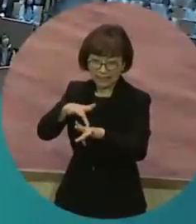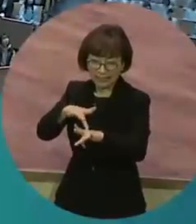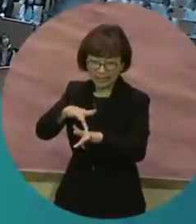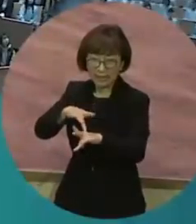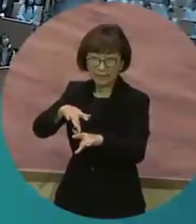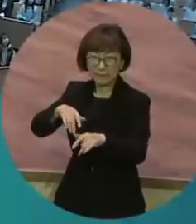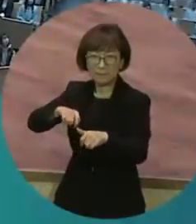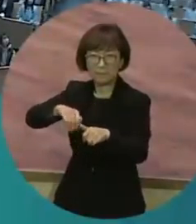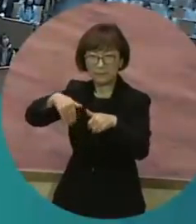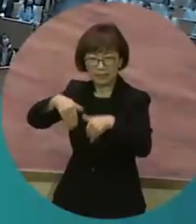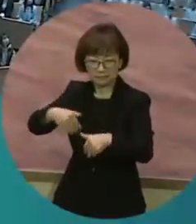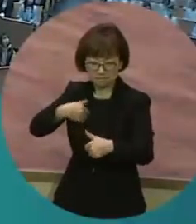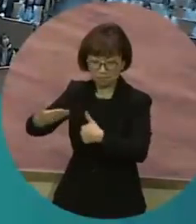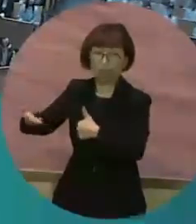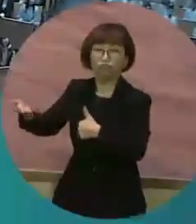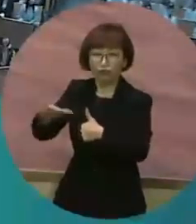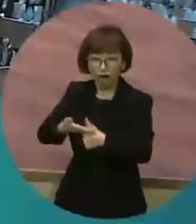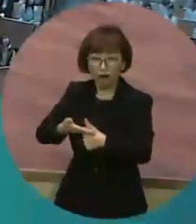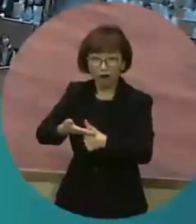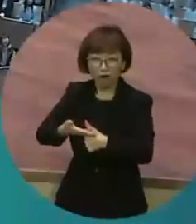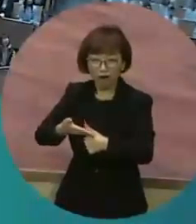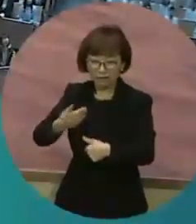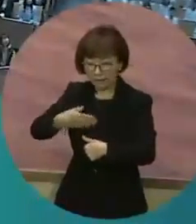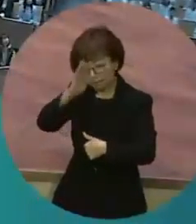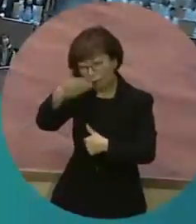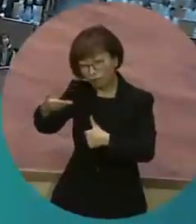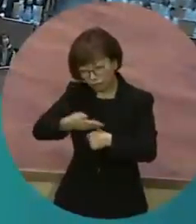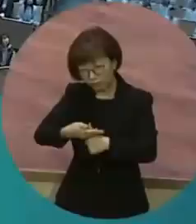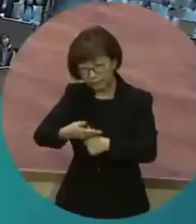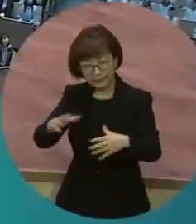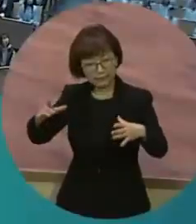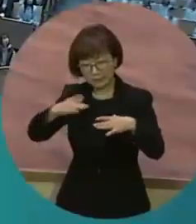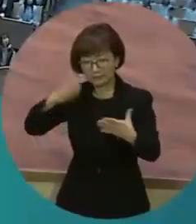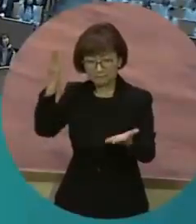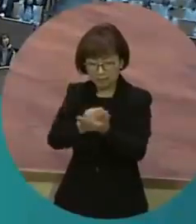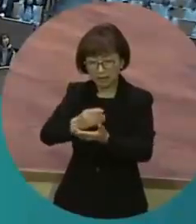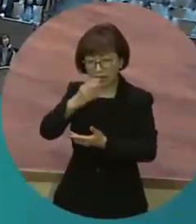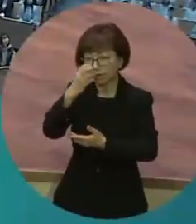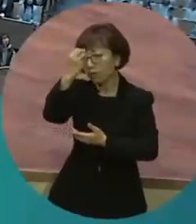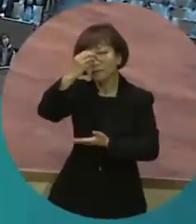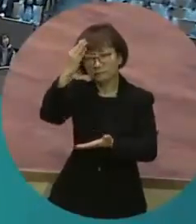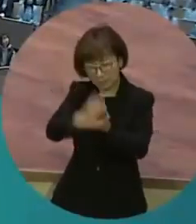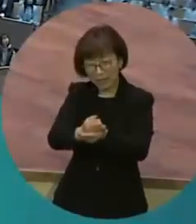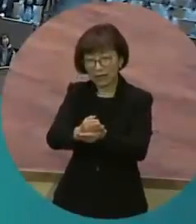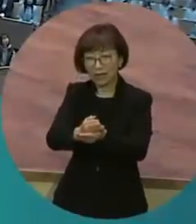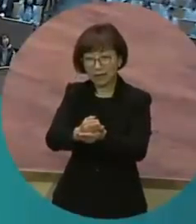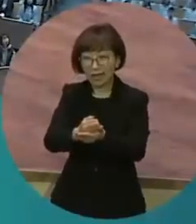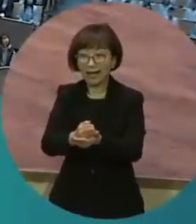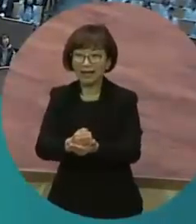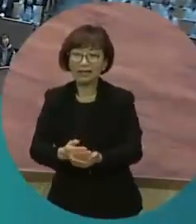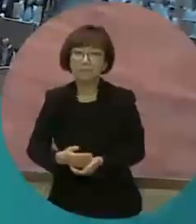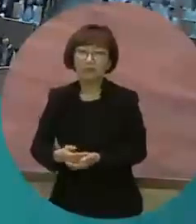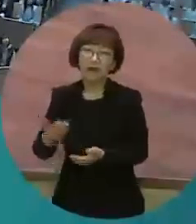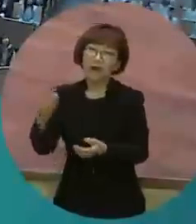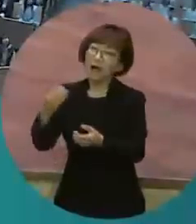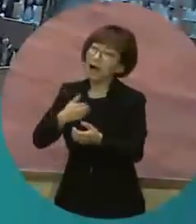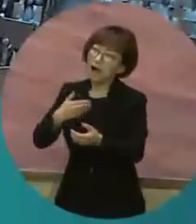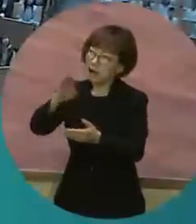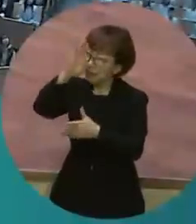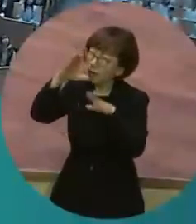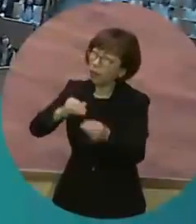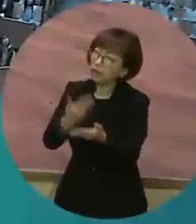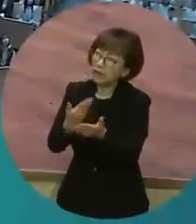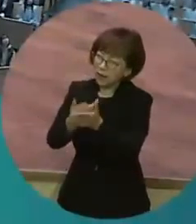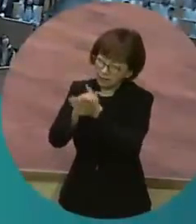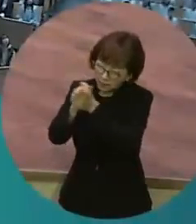사자를 주셨으니 이는 나를 쳐서 너무 자만하지 않게 하려 하심이라. 이것이 내게서 떠나가게 하기 위하여 내가 세 번 주께 간구하였더니